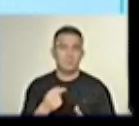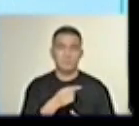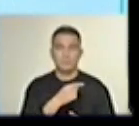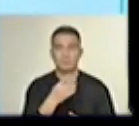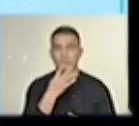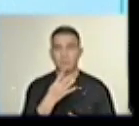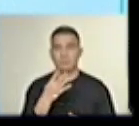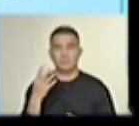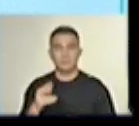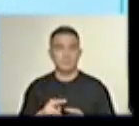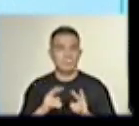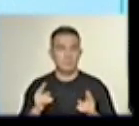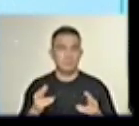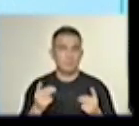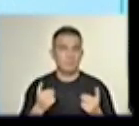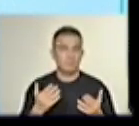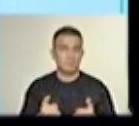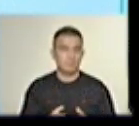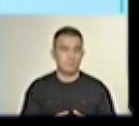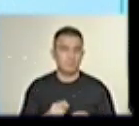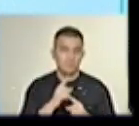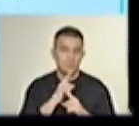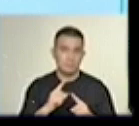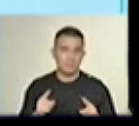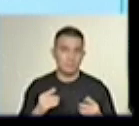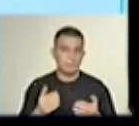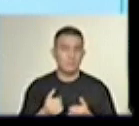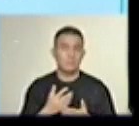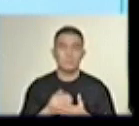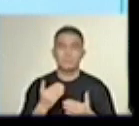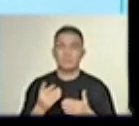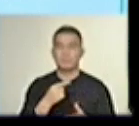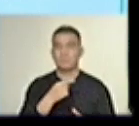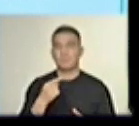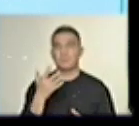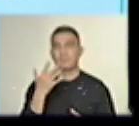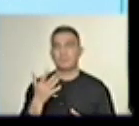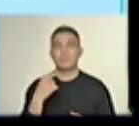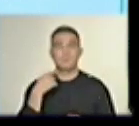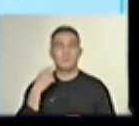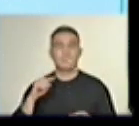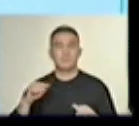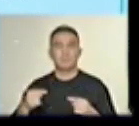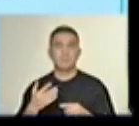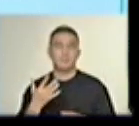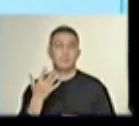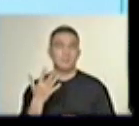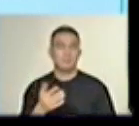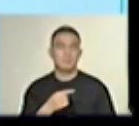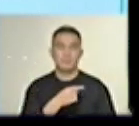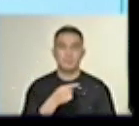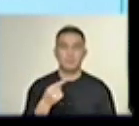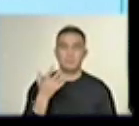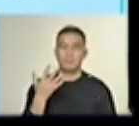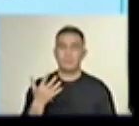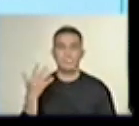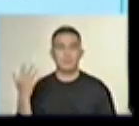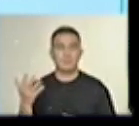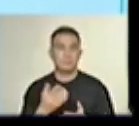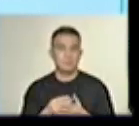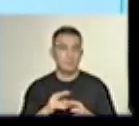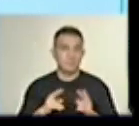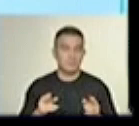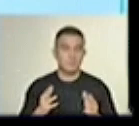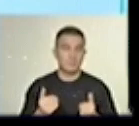4 tengmi? Yo'q, teng emas. Masalan, minus 5 ga qarama-qarshi son 5. Minus 5 ga 5 tengmi?